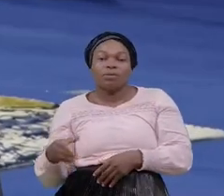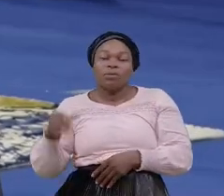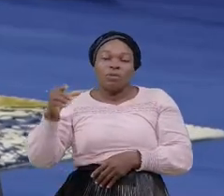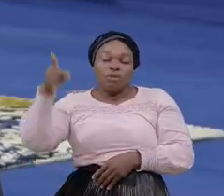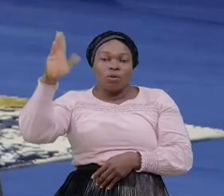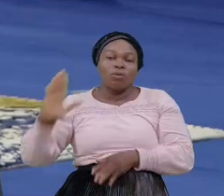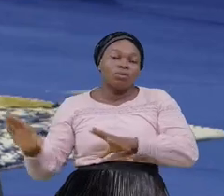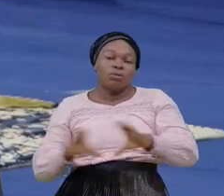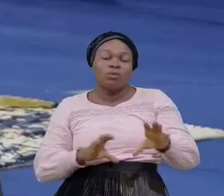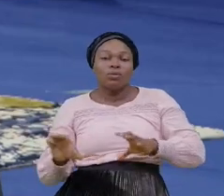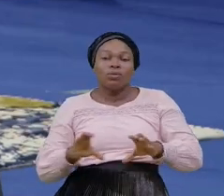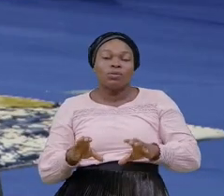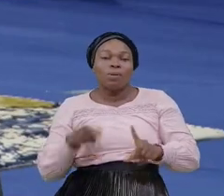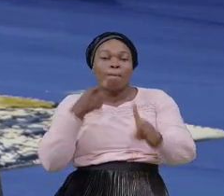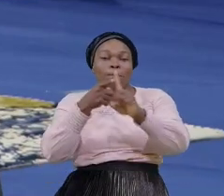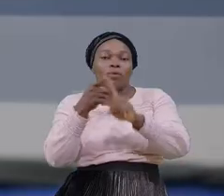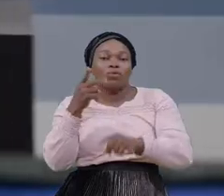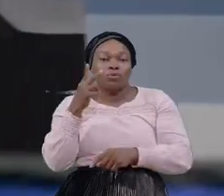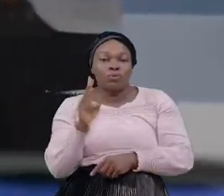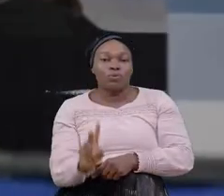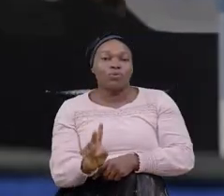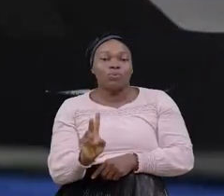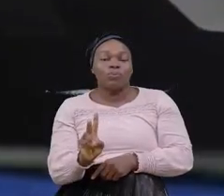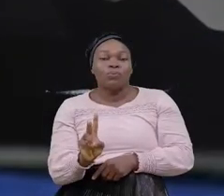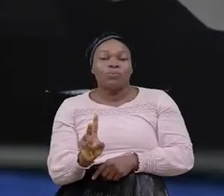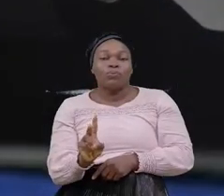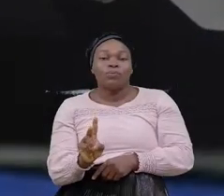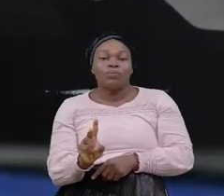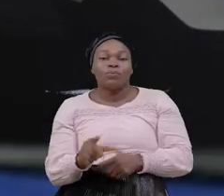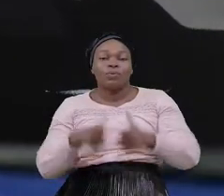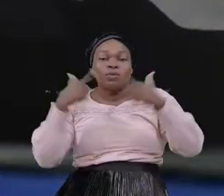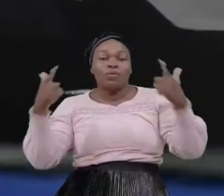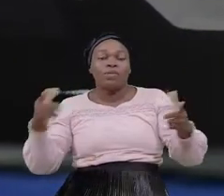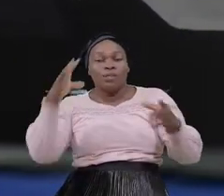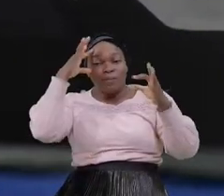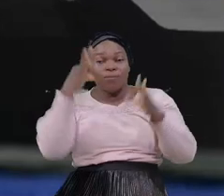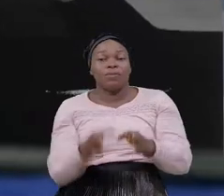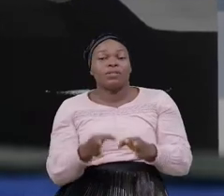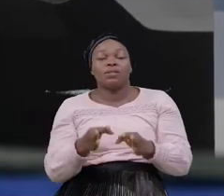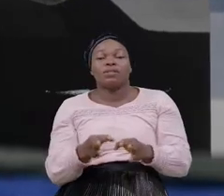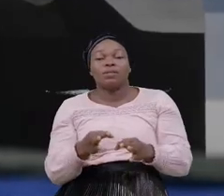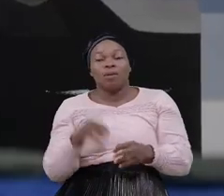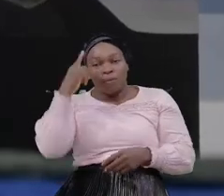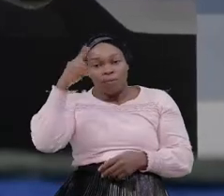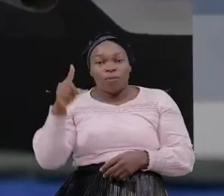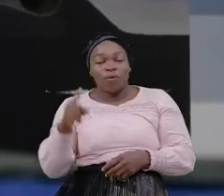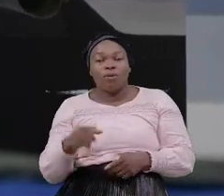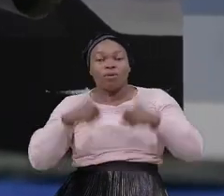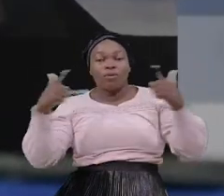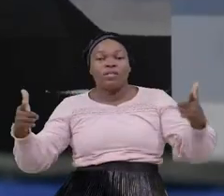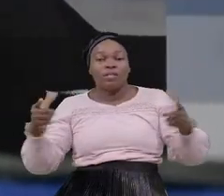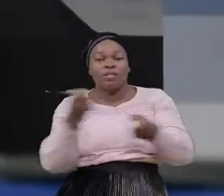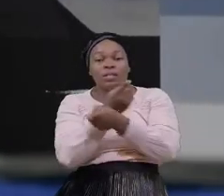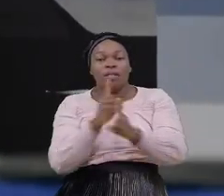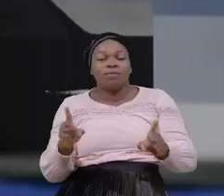fait. Allons au deuxième point. Nous allons voir la grande foi pour la grande